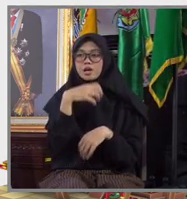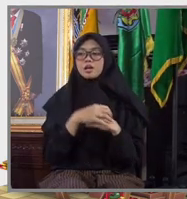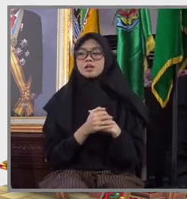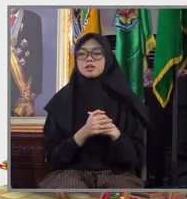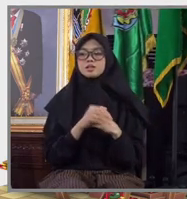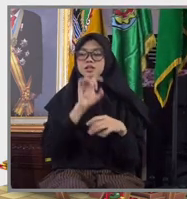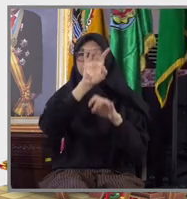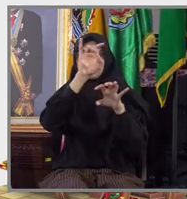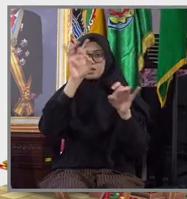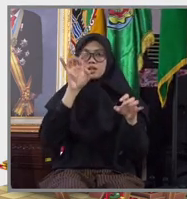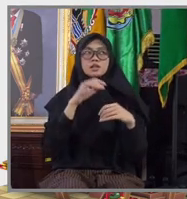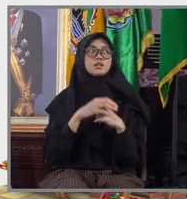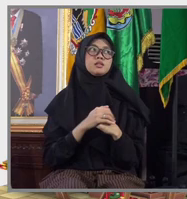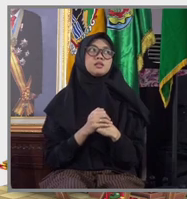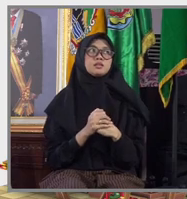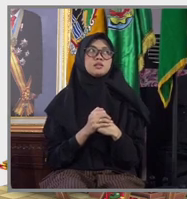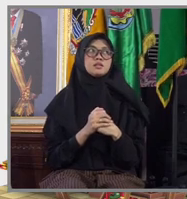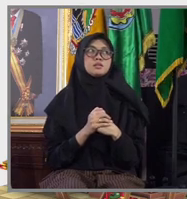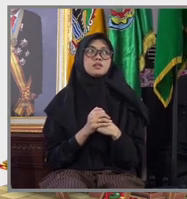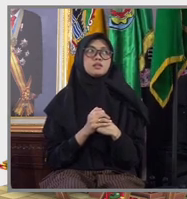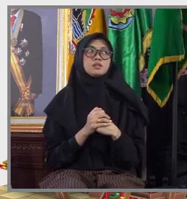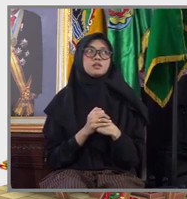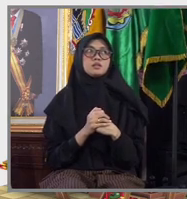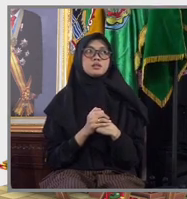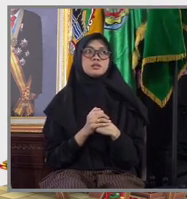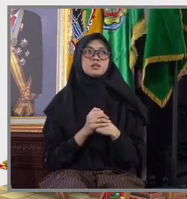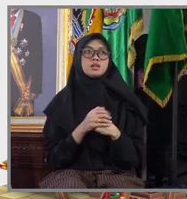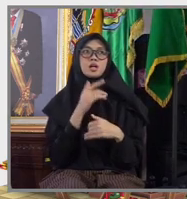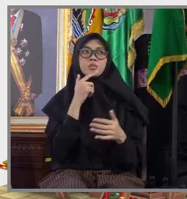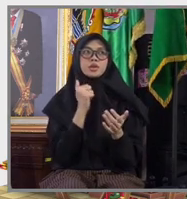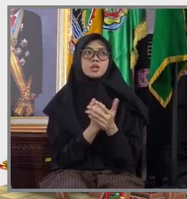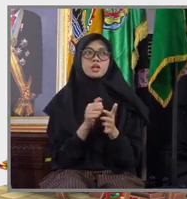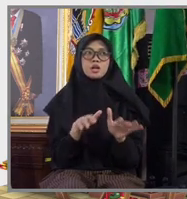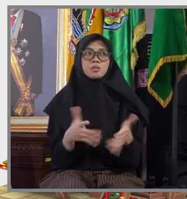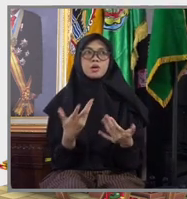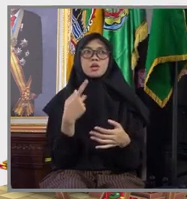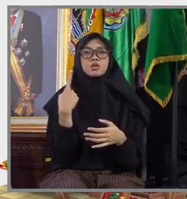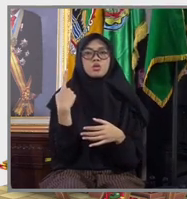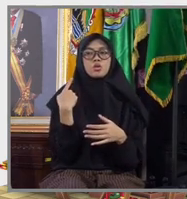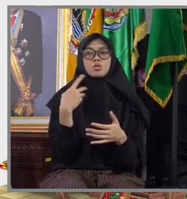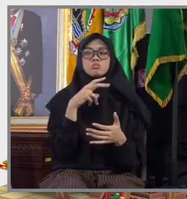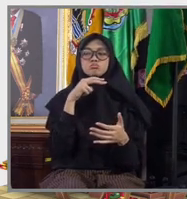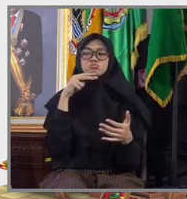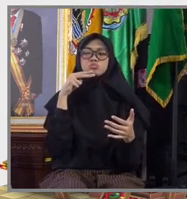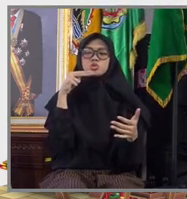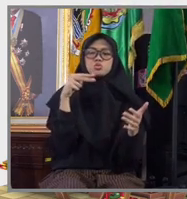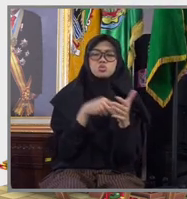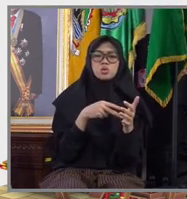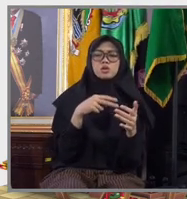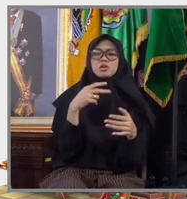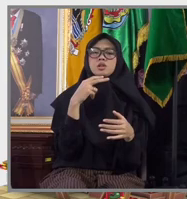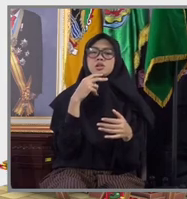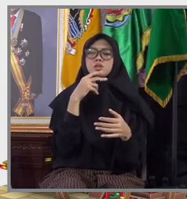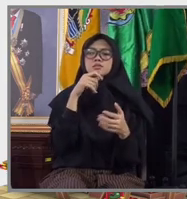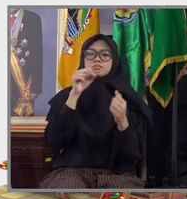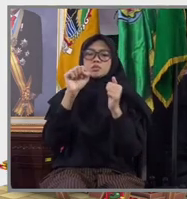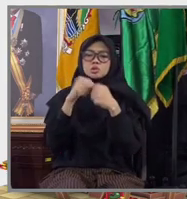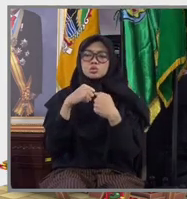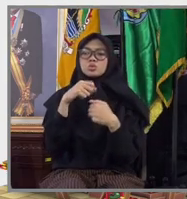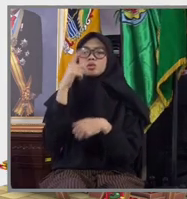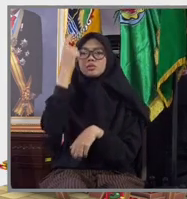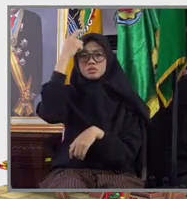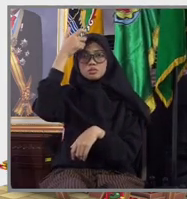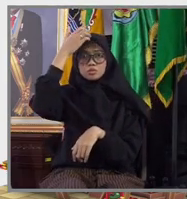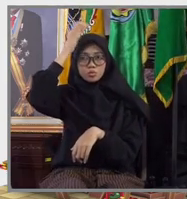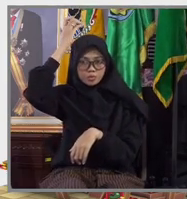kerja dan sebagainya Hai yang berikutnya tidak kalah penting adalah mohon persetujuan Bapak Gubernur dalam kebijakan pembiayaan pembangunan